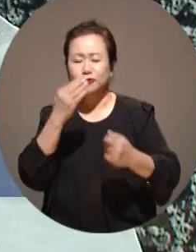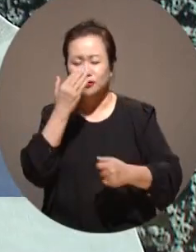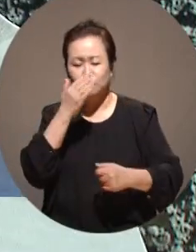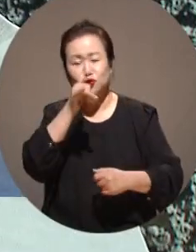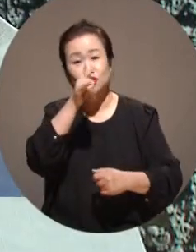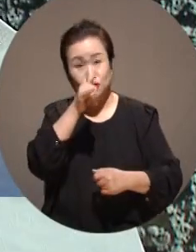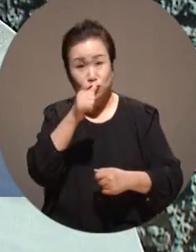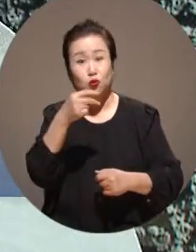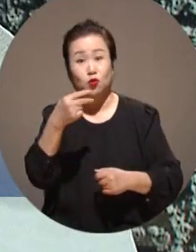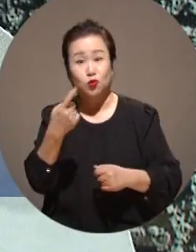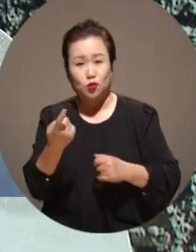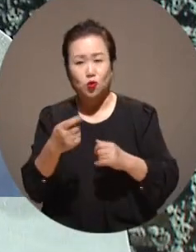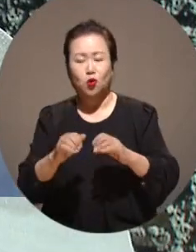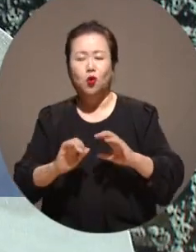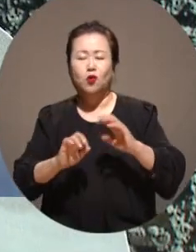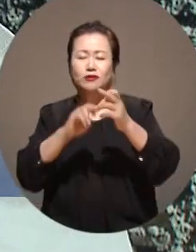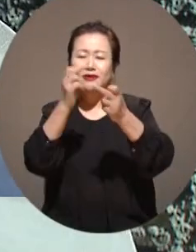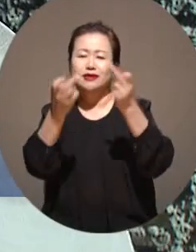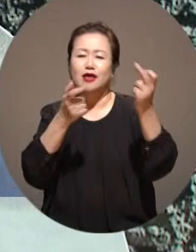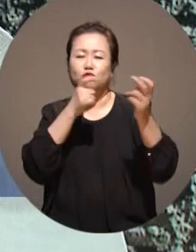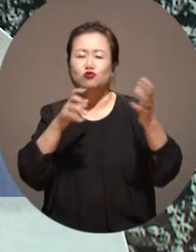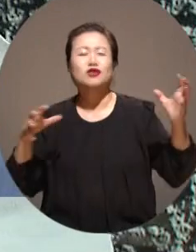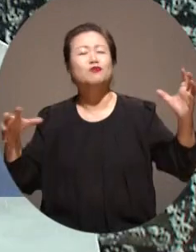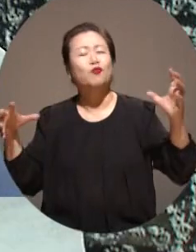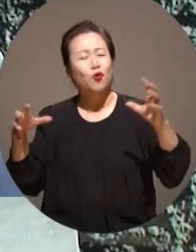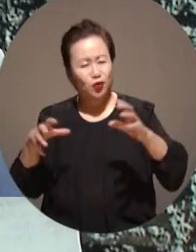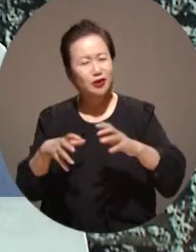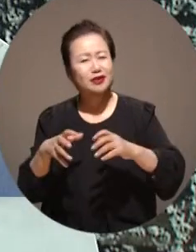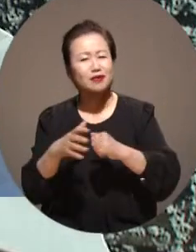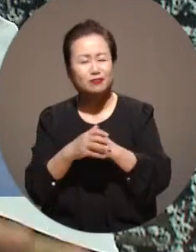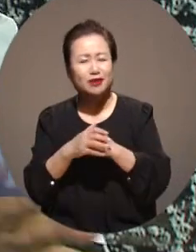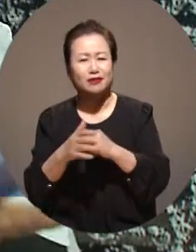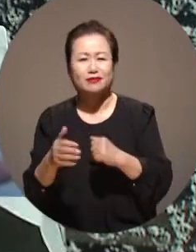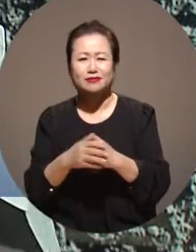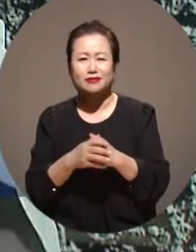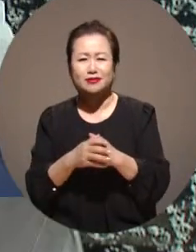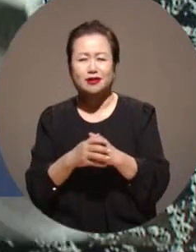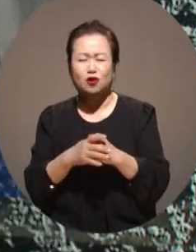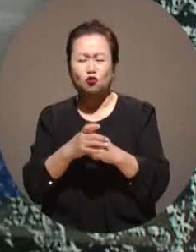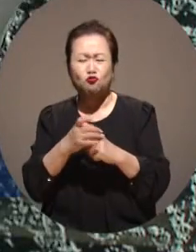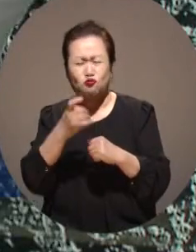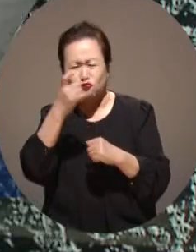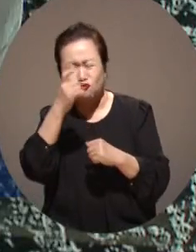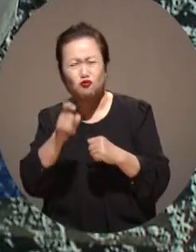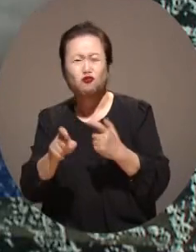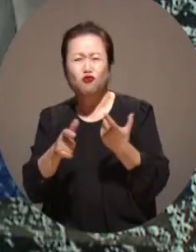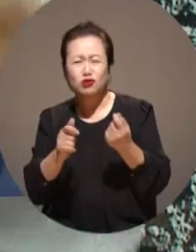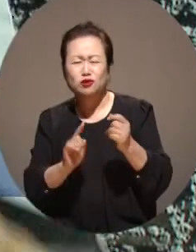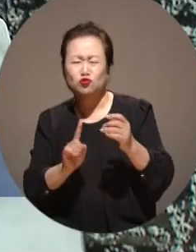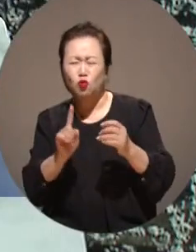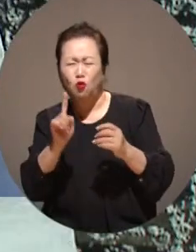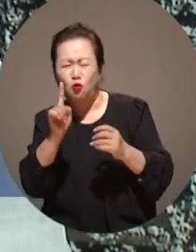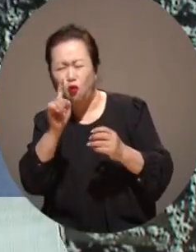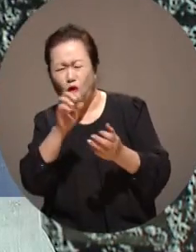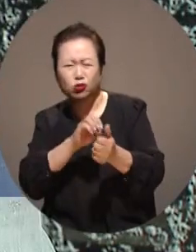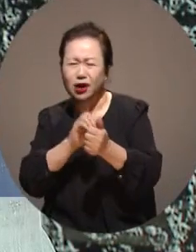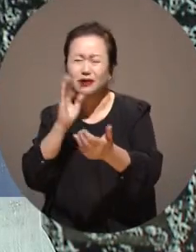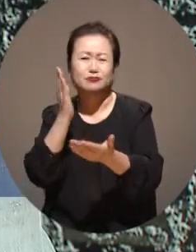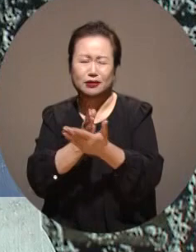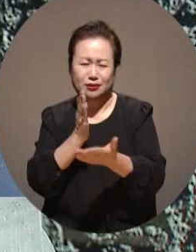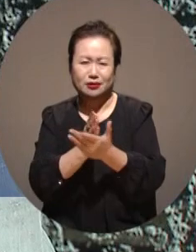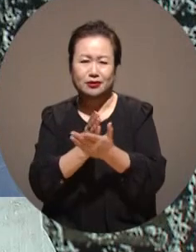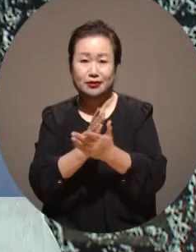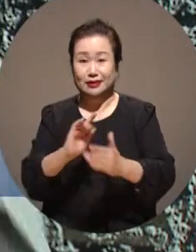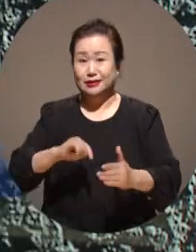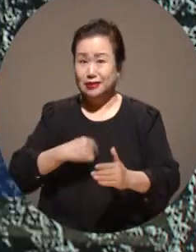있어도 온 산에 물이 다 그리 모이니까 굳이 높은데 올라가려고 설치지 마라